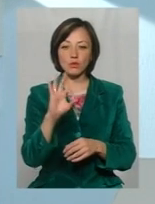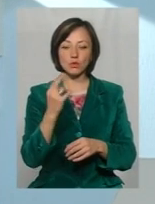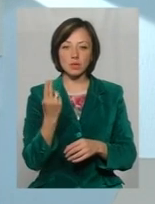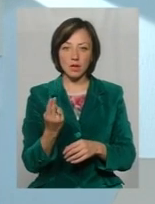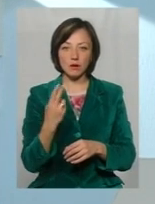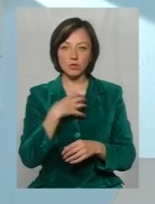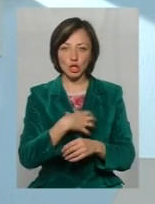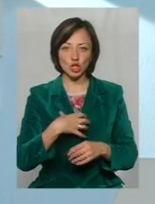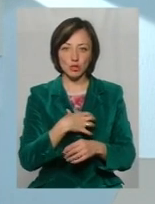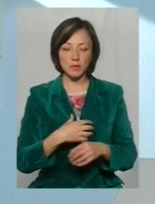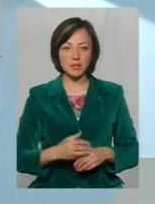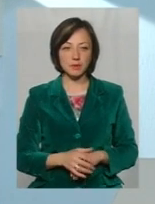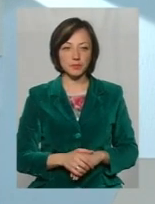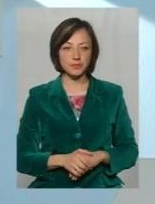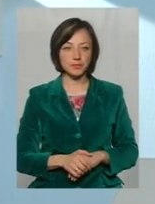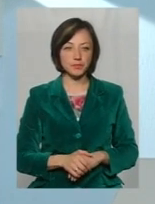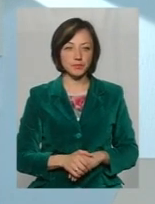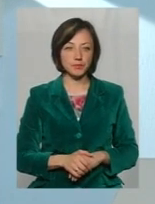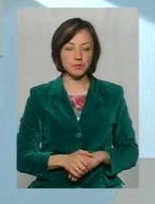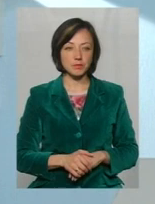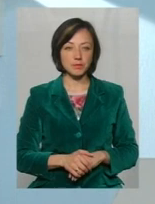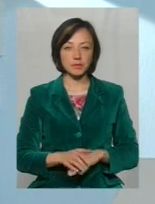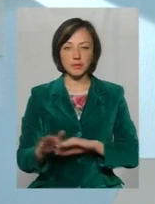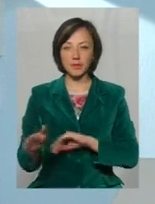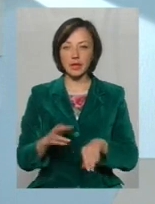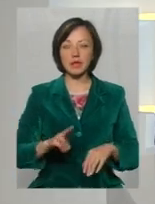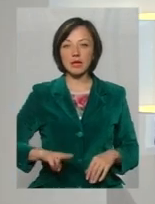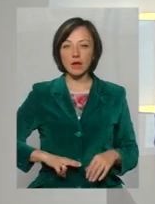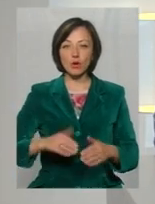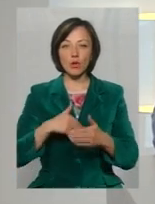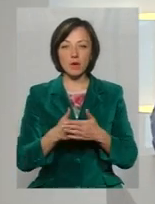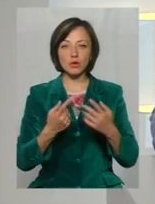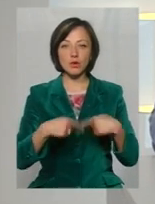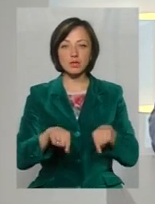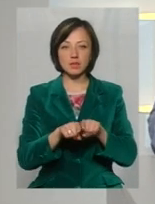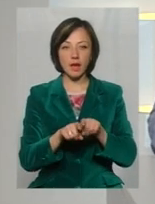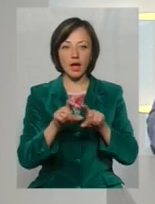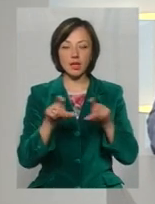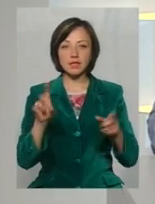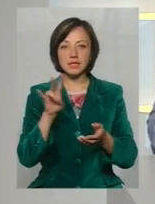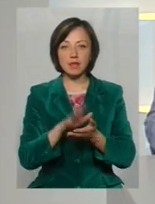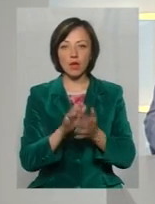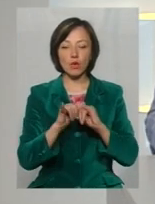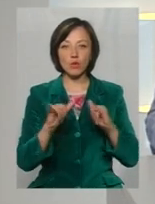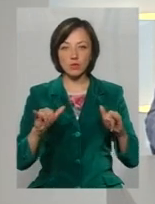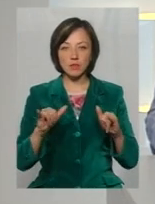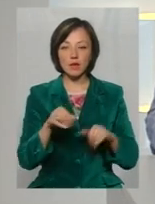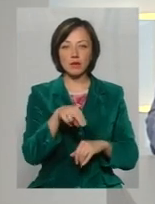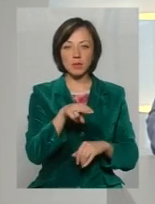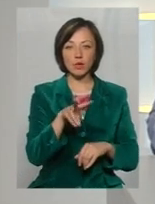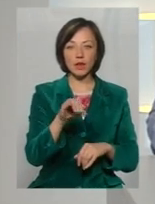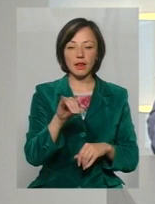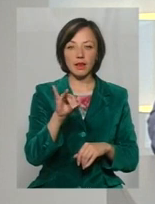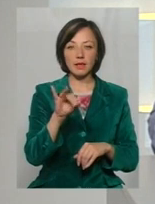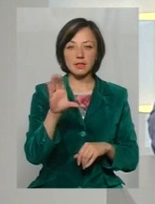соціальну значимість. Угу. Директор громадської організації Агенція сталого розвитку Хмельниччини Дмитро Лисий